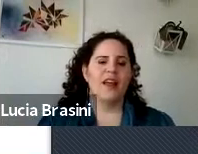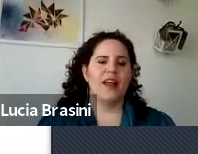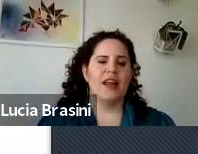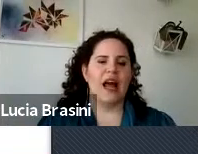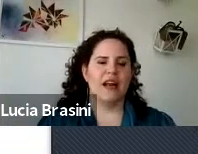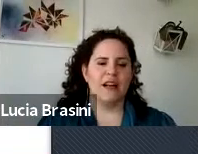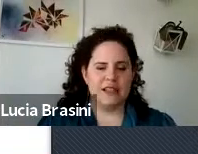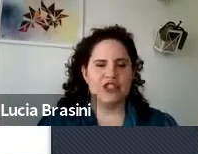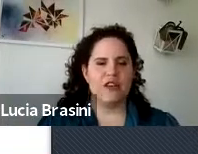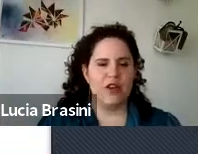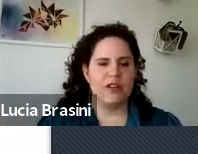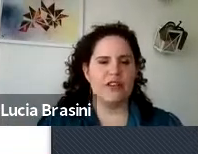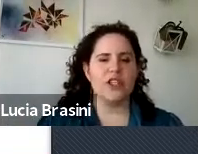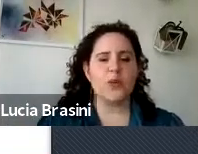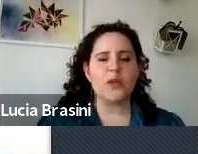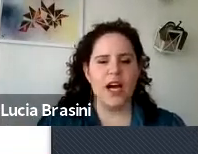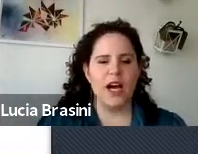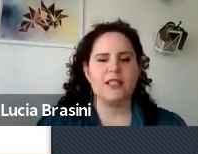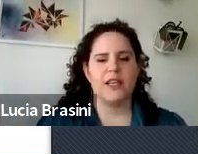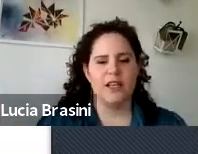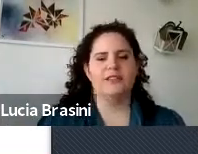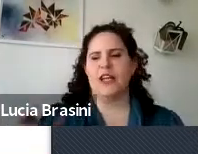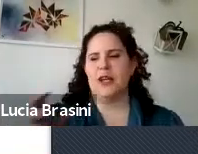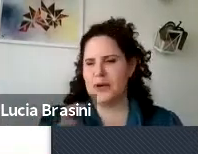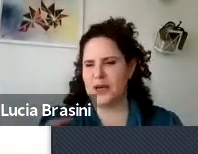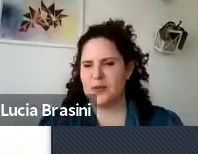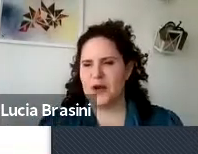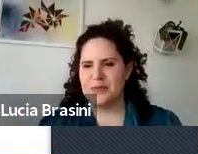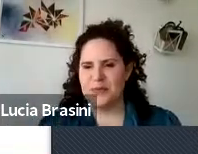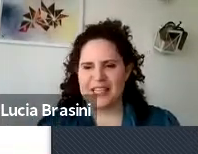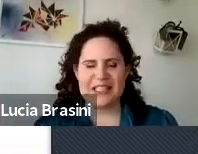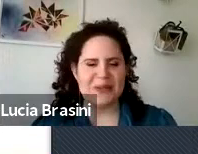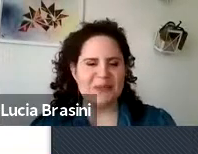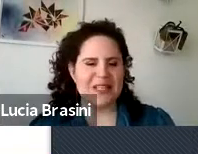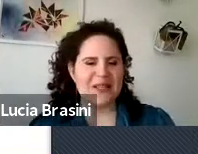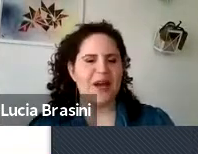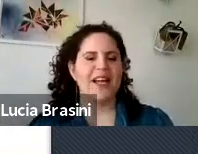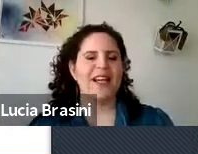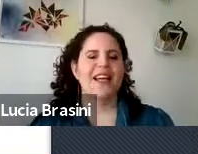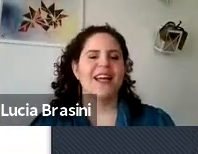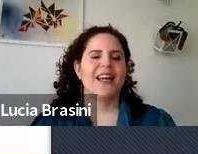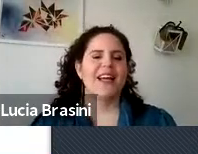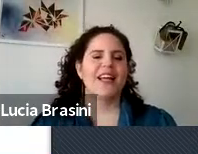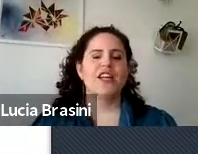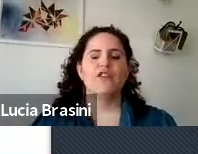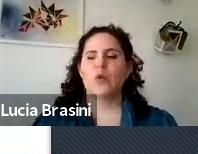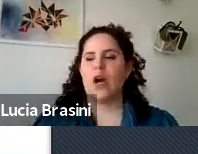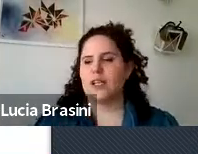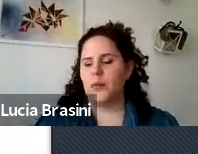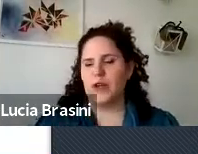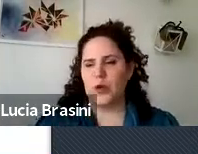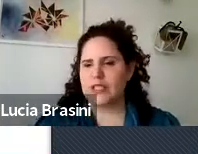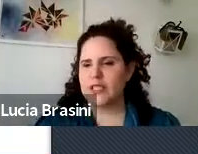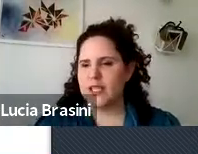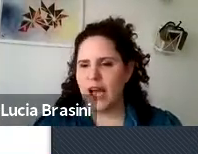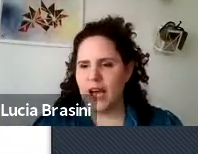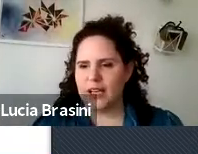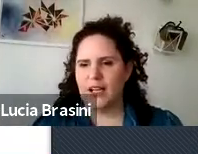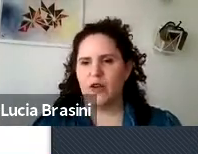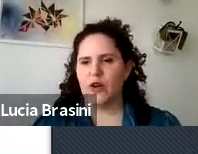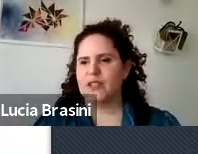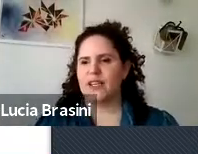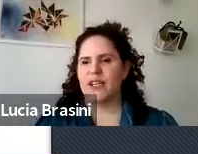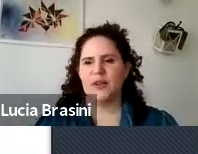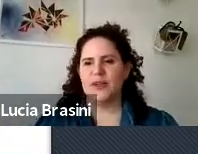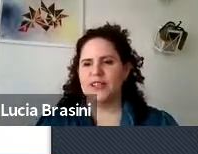E dicevo, le visite guidate, sempre le buone prassi di prima, individuare dei percorsi